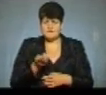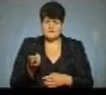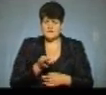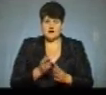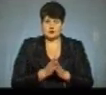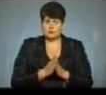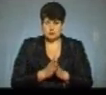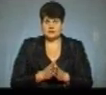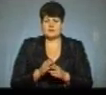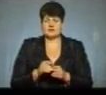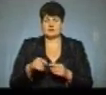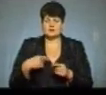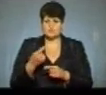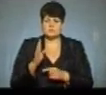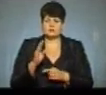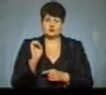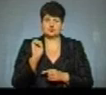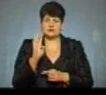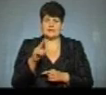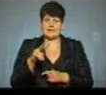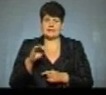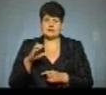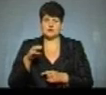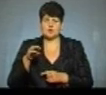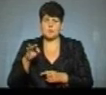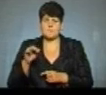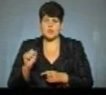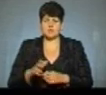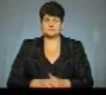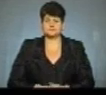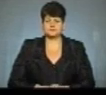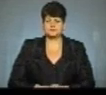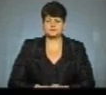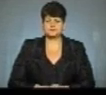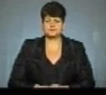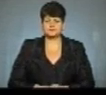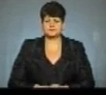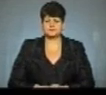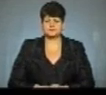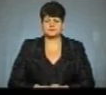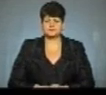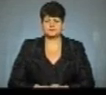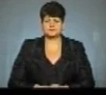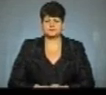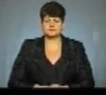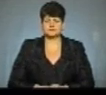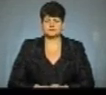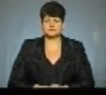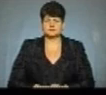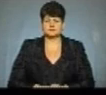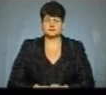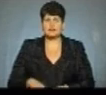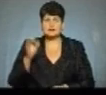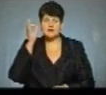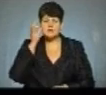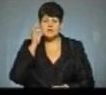засідання призначили на 14 листопада. Любов Гадомська, Оксана Галіяш. Новини на Суспільному. Тернопіль.